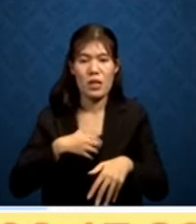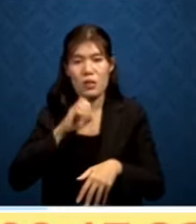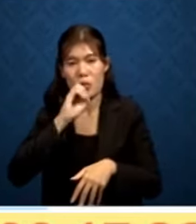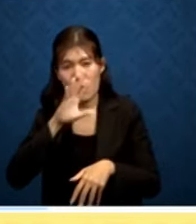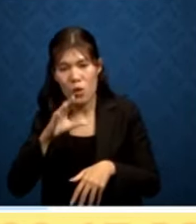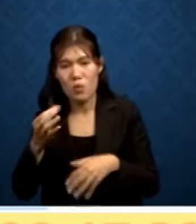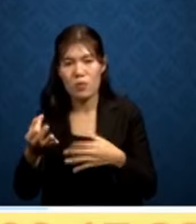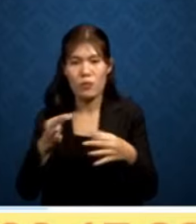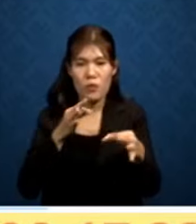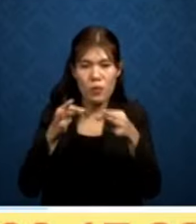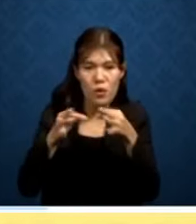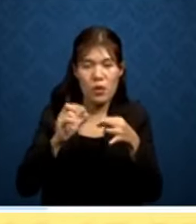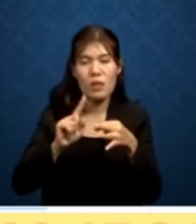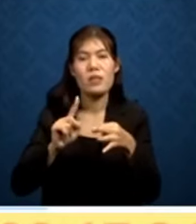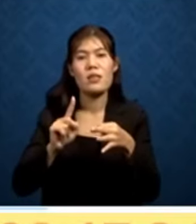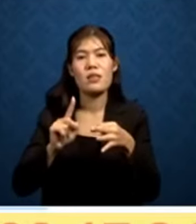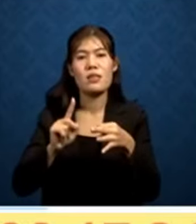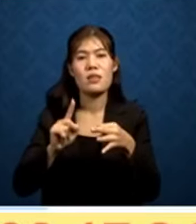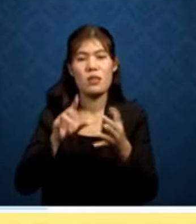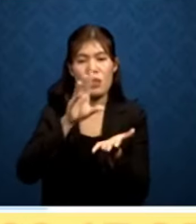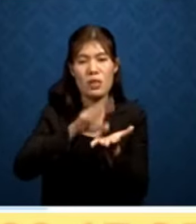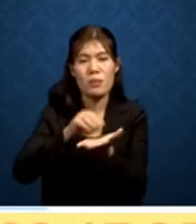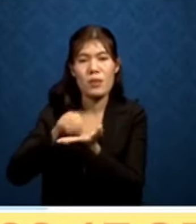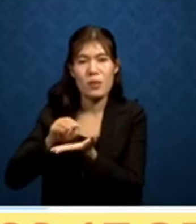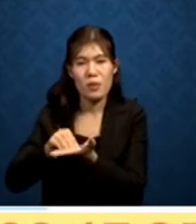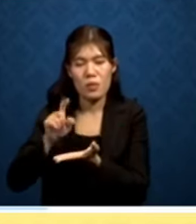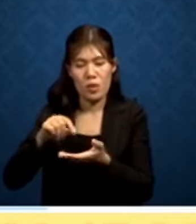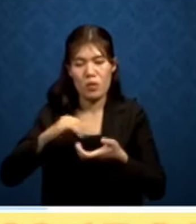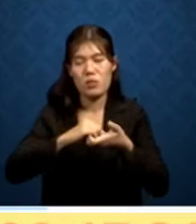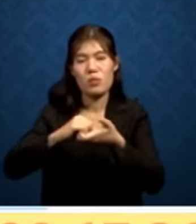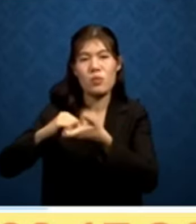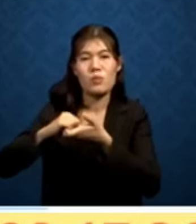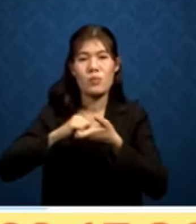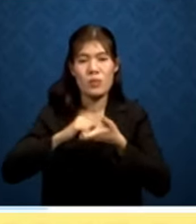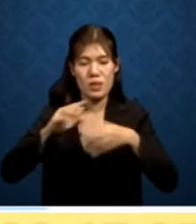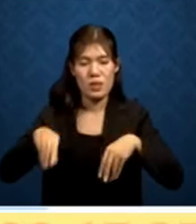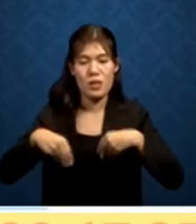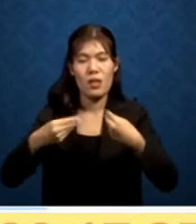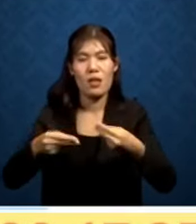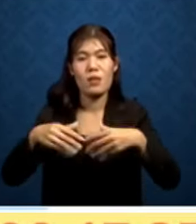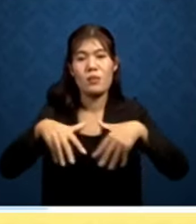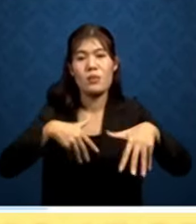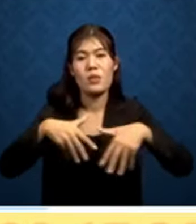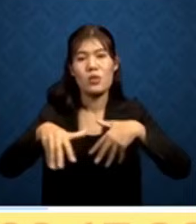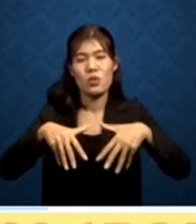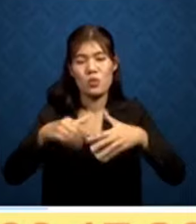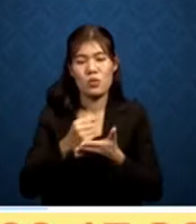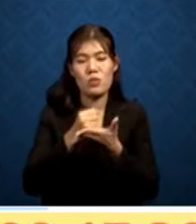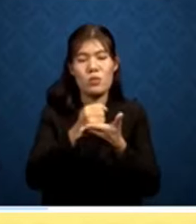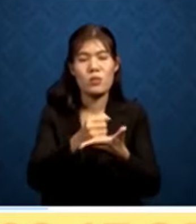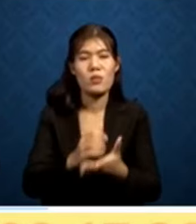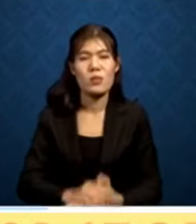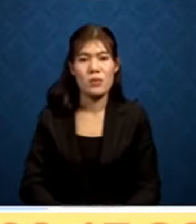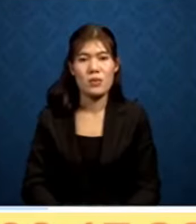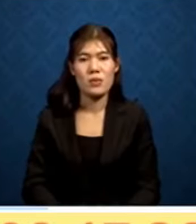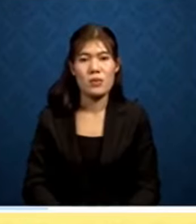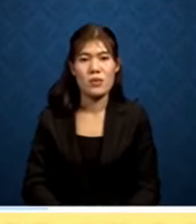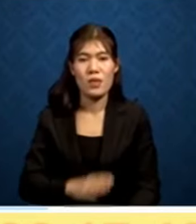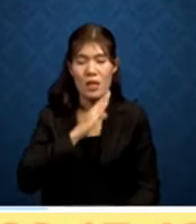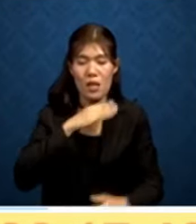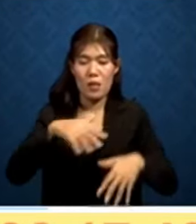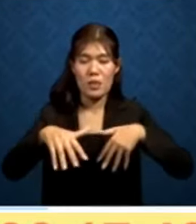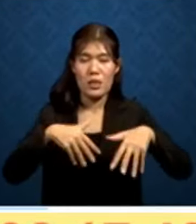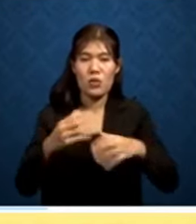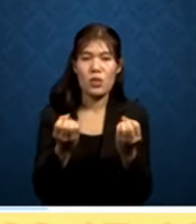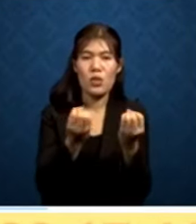เป seize ต้องทำงานร่วมกันเพื่app man président give a ofได้รัผกระทบจาก